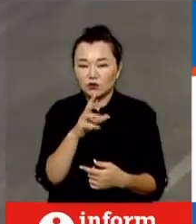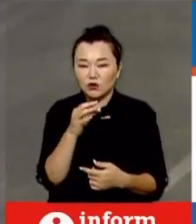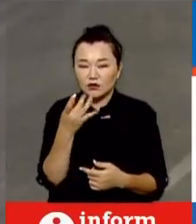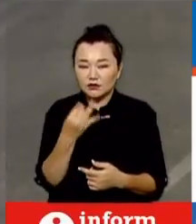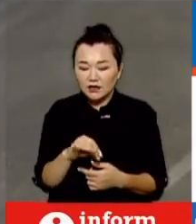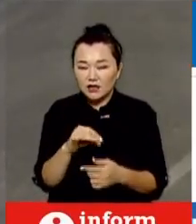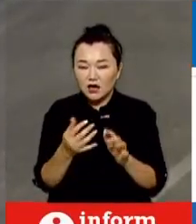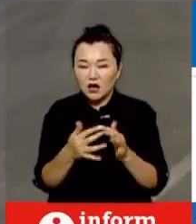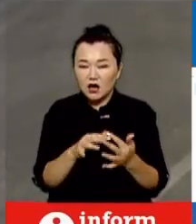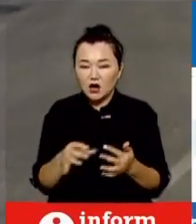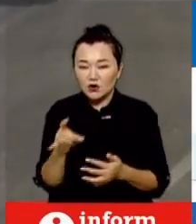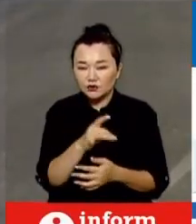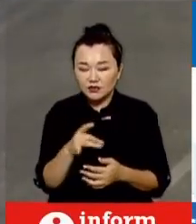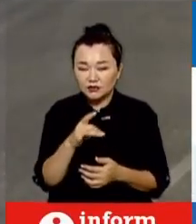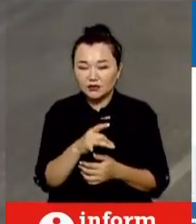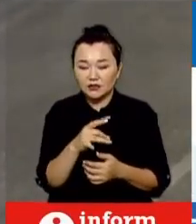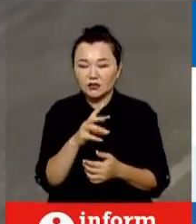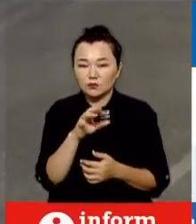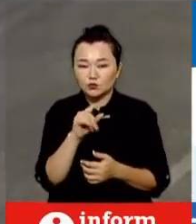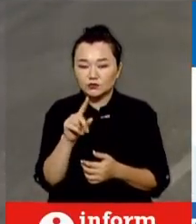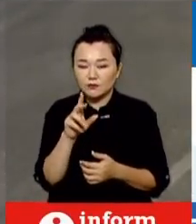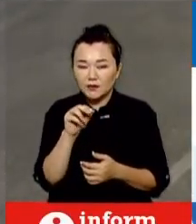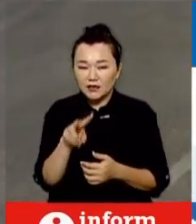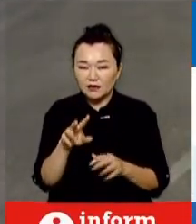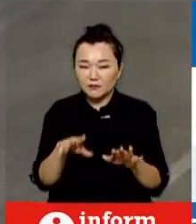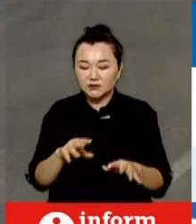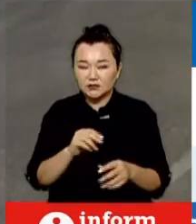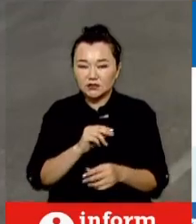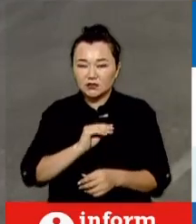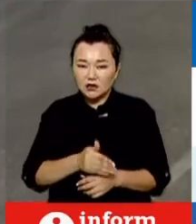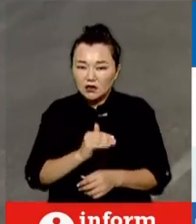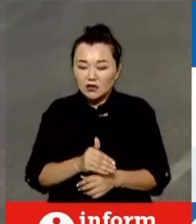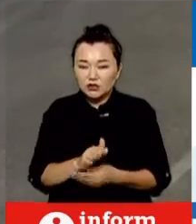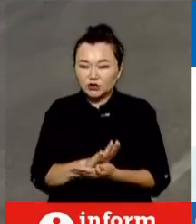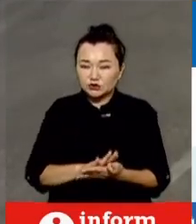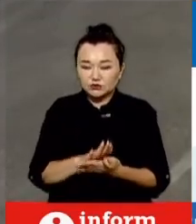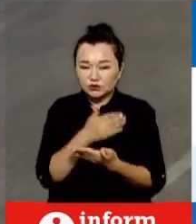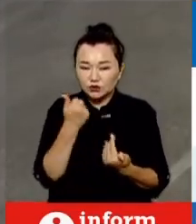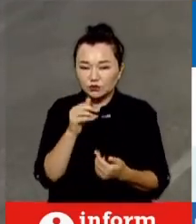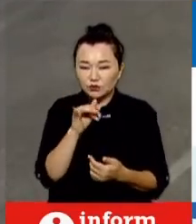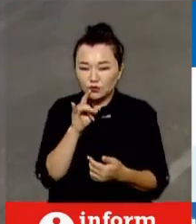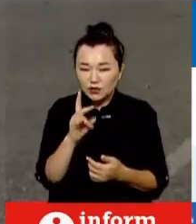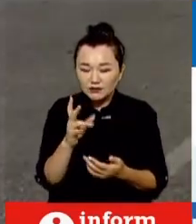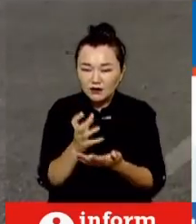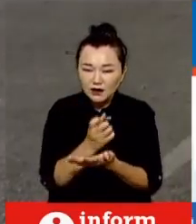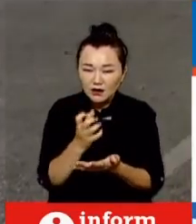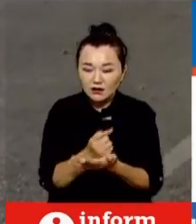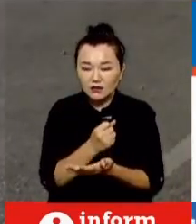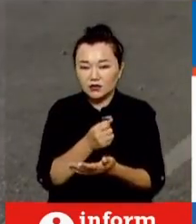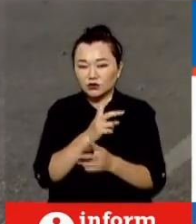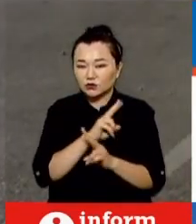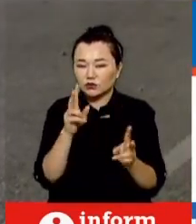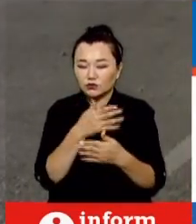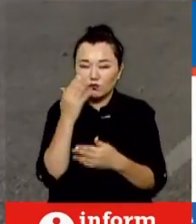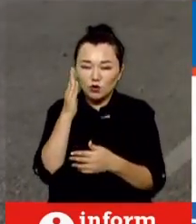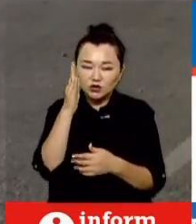ауданында сол Мұзбелде ешқандай кәсіпорын жоқ. Уран тауып жатқан. Болашақта әрине